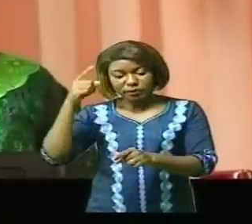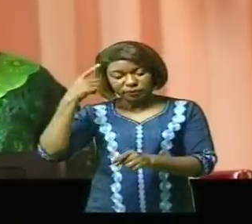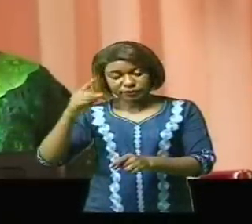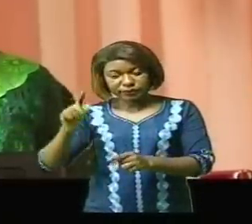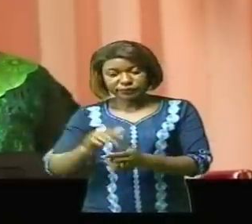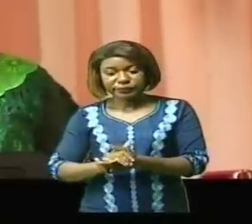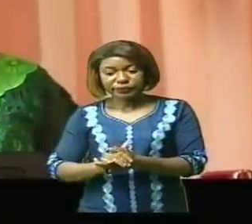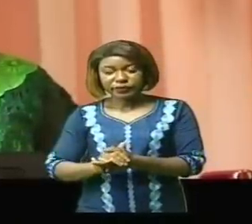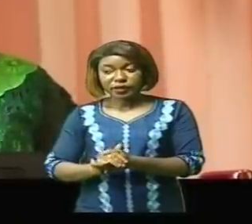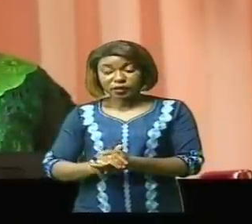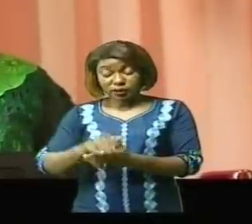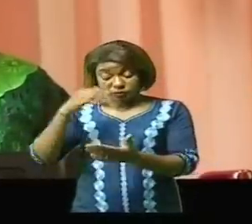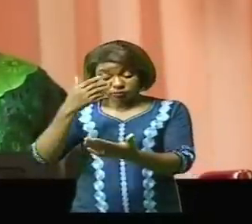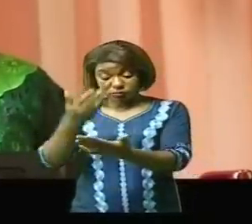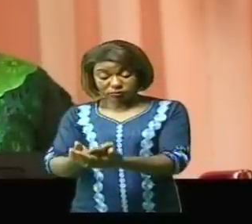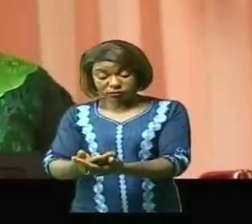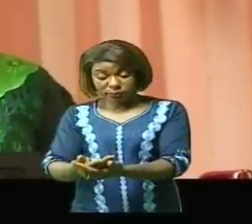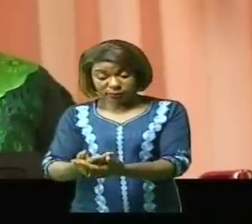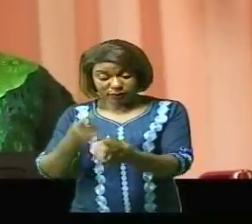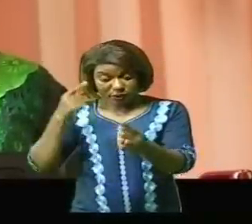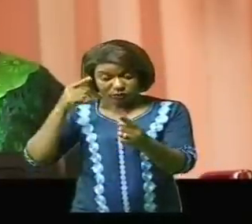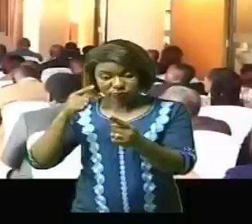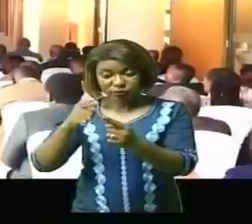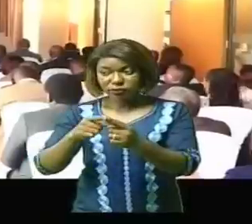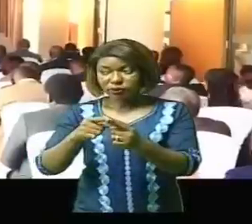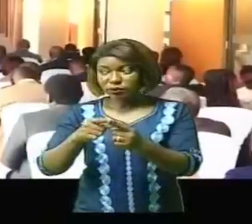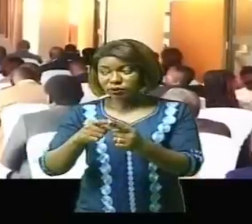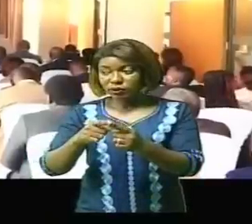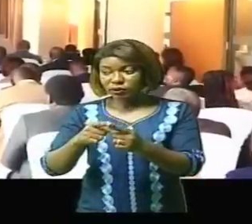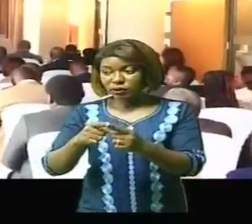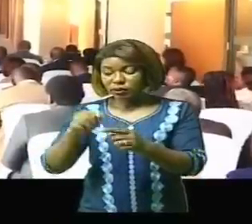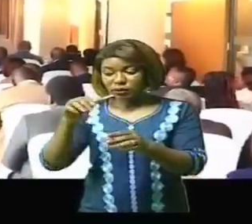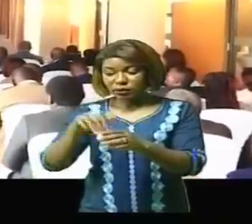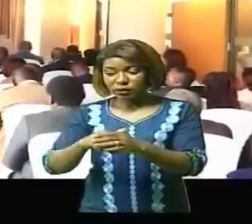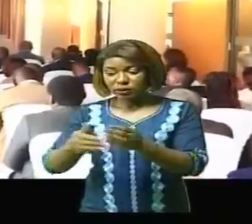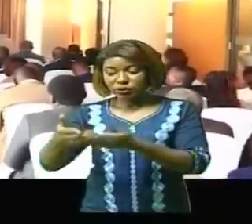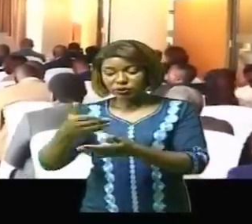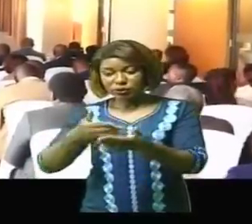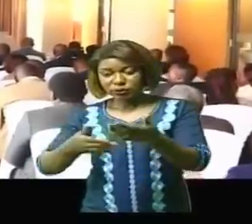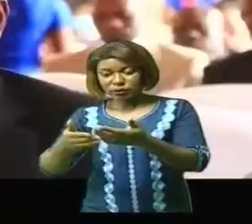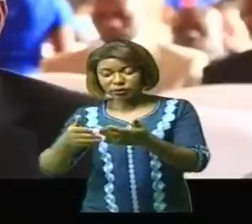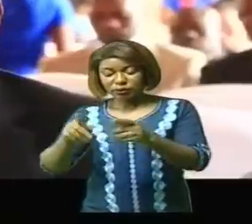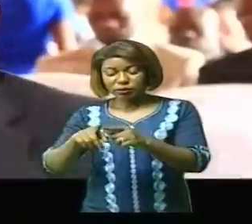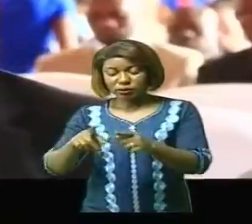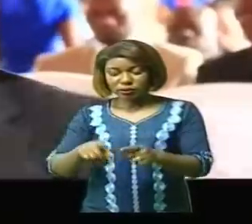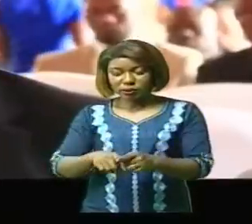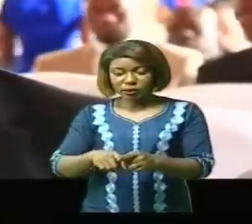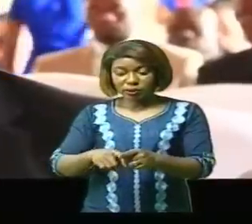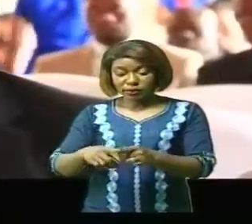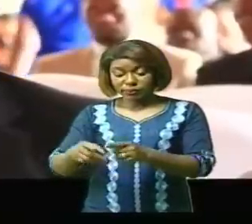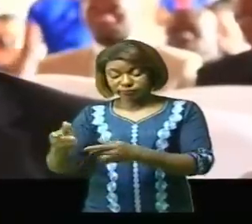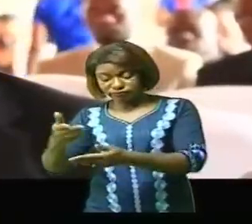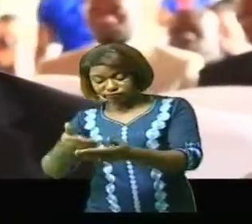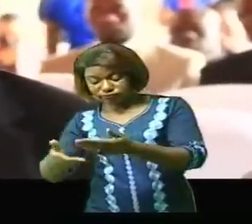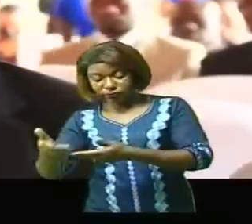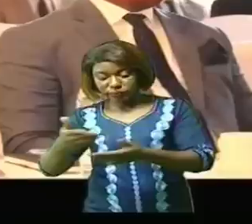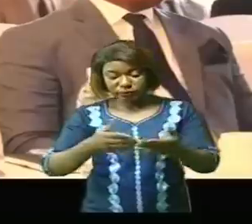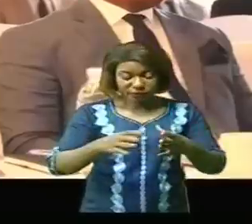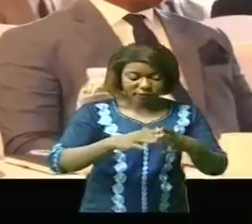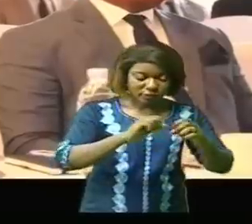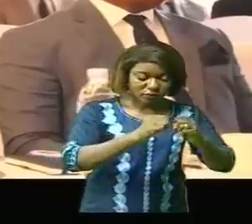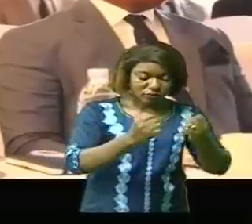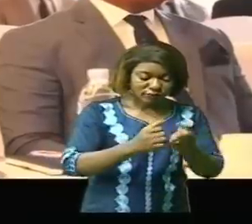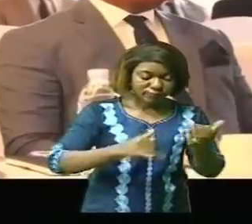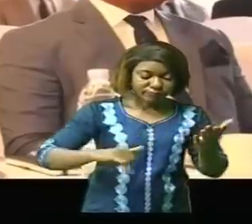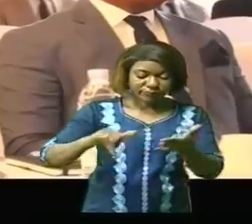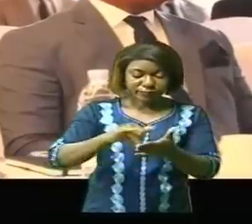performances pour atteindre l'objectif. Ces moments d'échange avec les parties prenantes a permis l'amélioration des